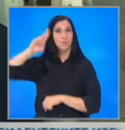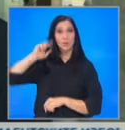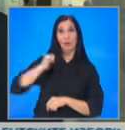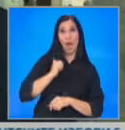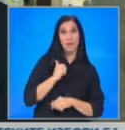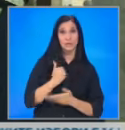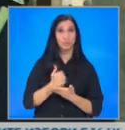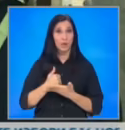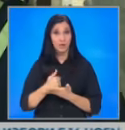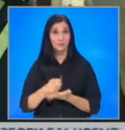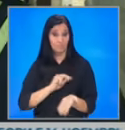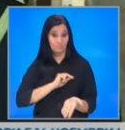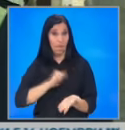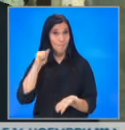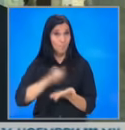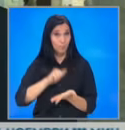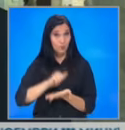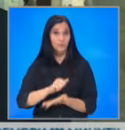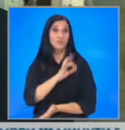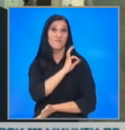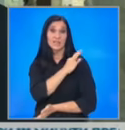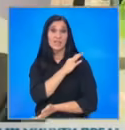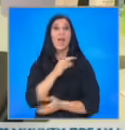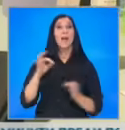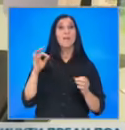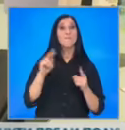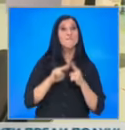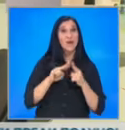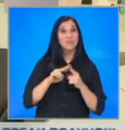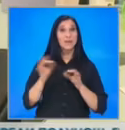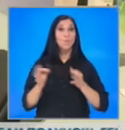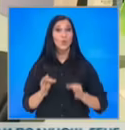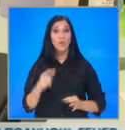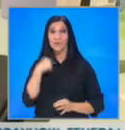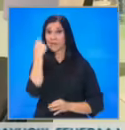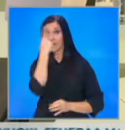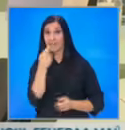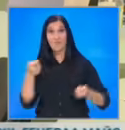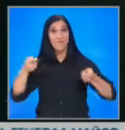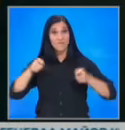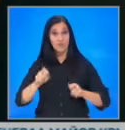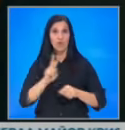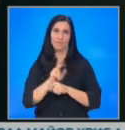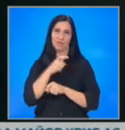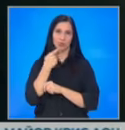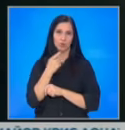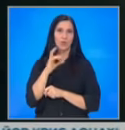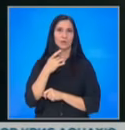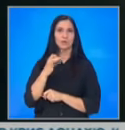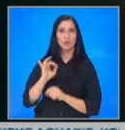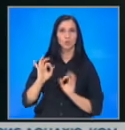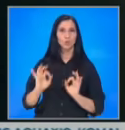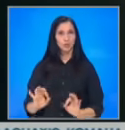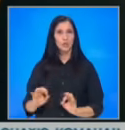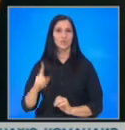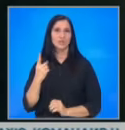по лекарствата е публикувано са ваксините на Pfizer и Moderna за лица навършили 12 годишна възраст. От РЗИ